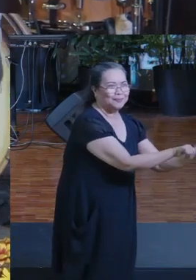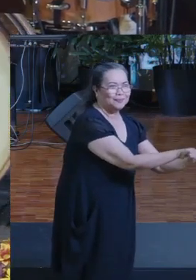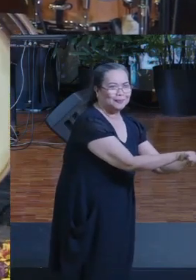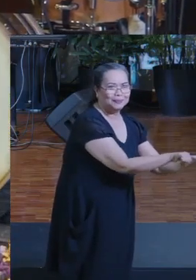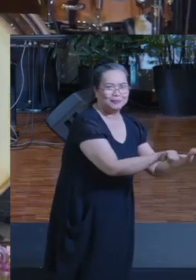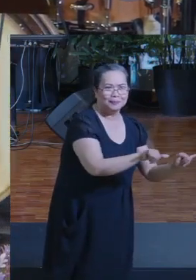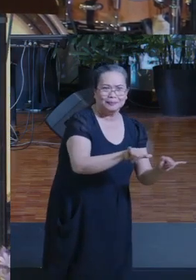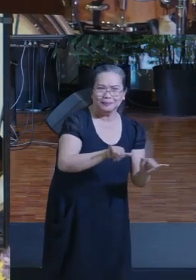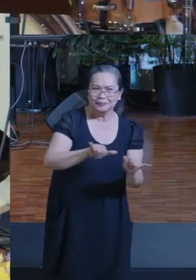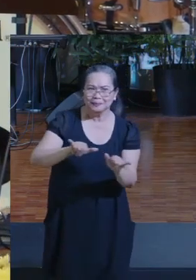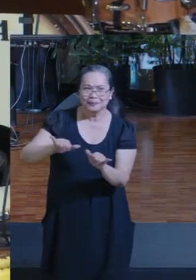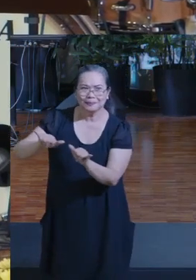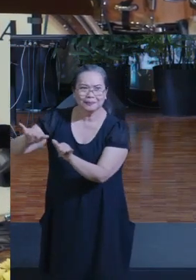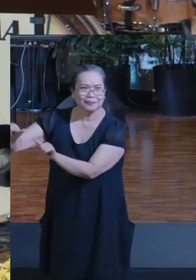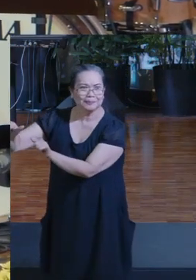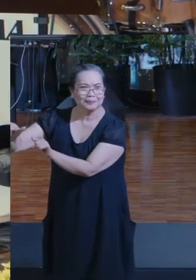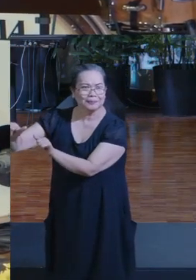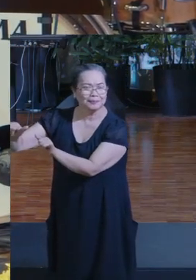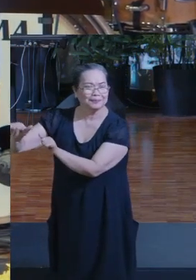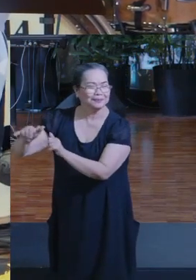binabago.